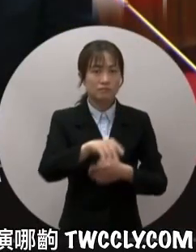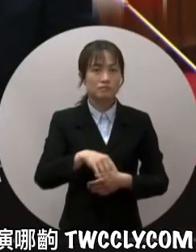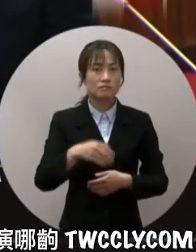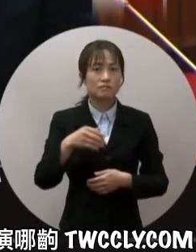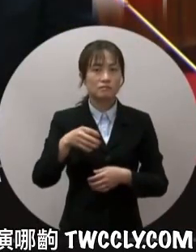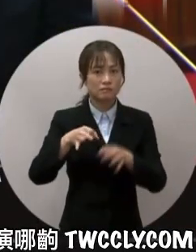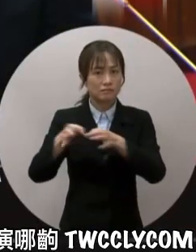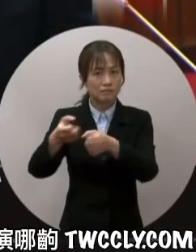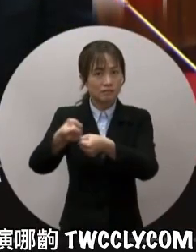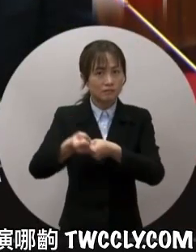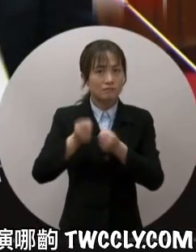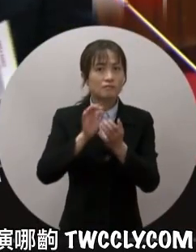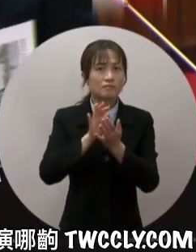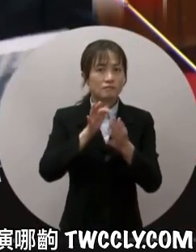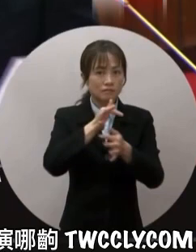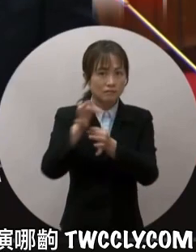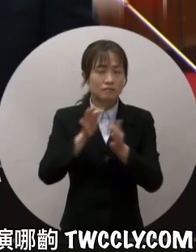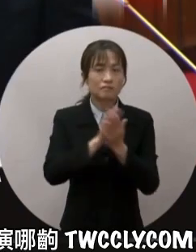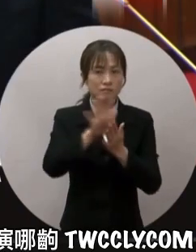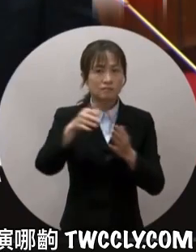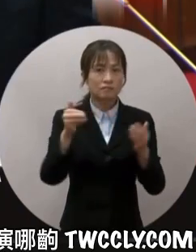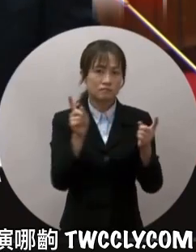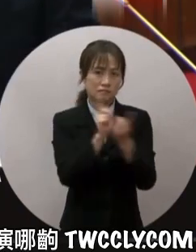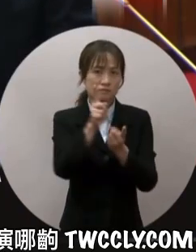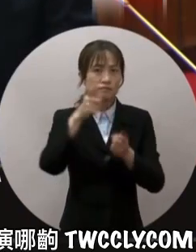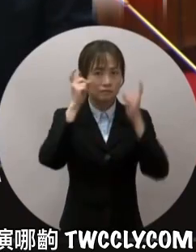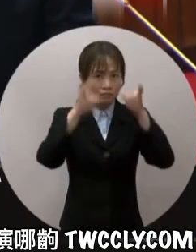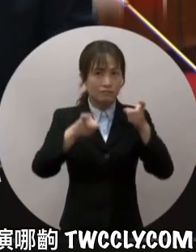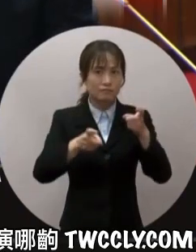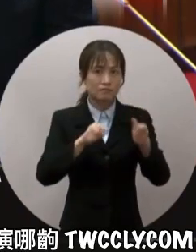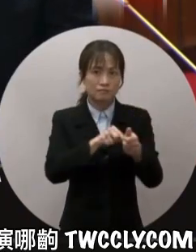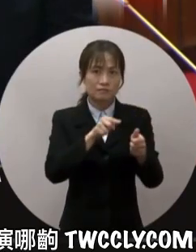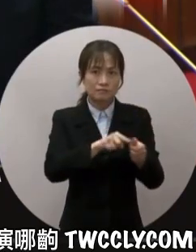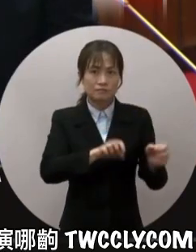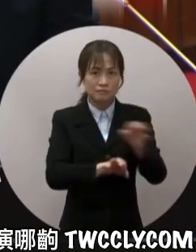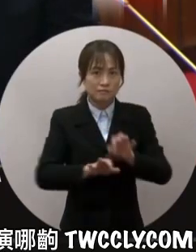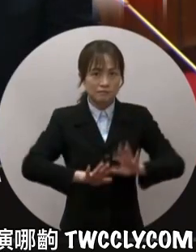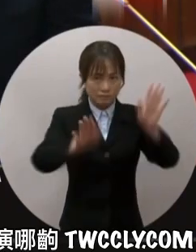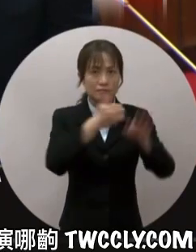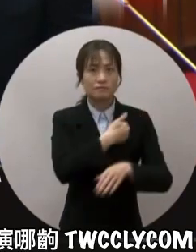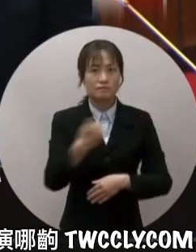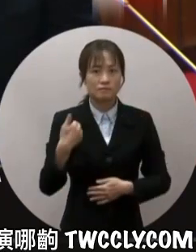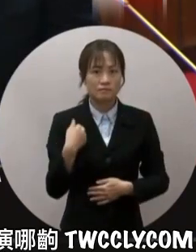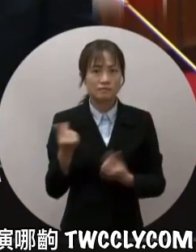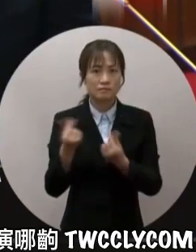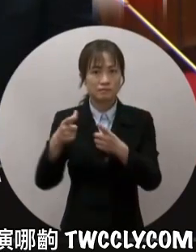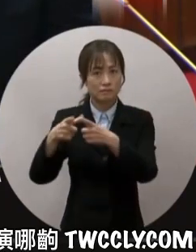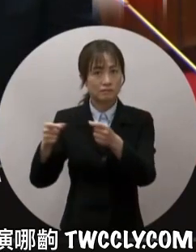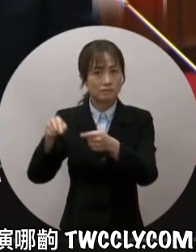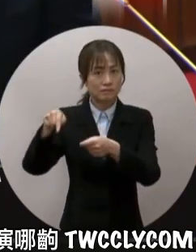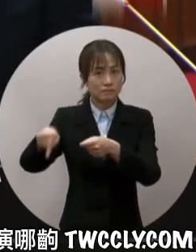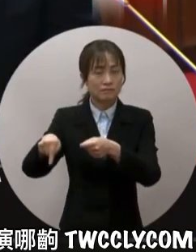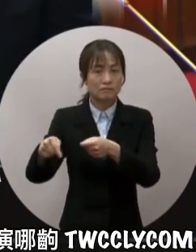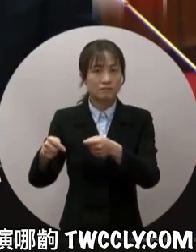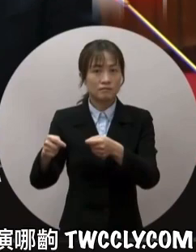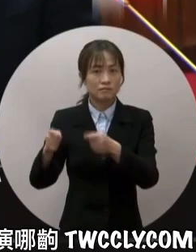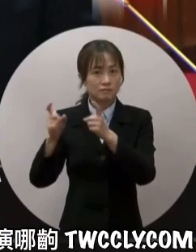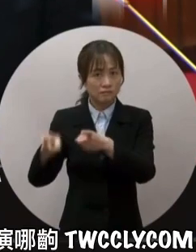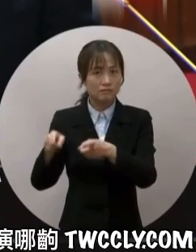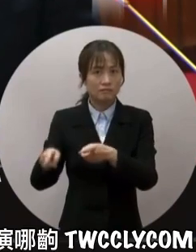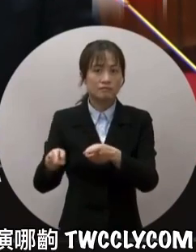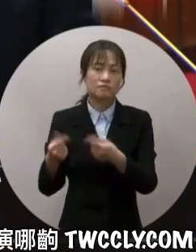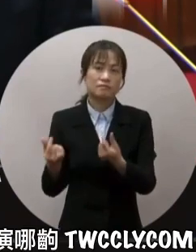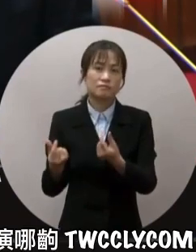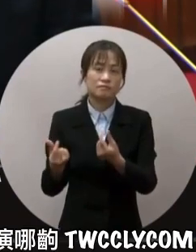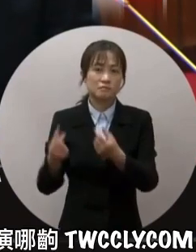商之後對整個高雄的這個發展很好我們看到日本的風舟市場它的整個推動不僅是消費地的